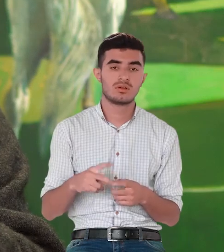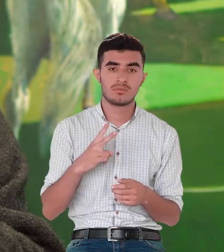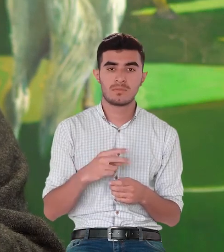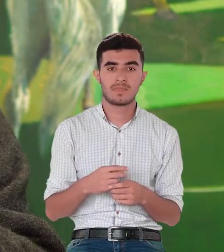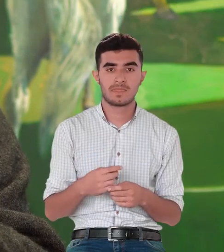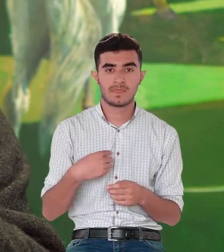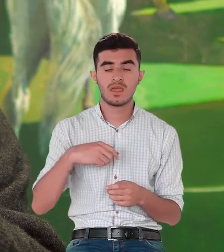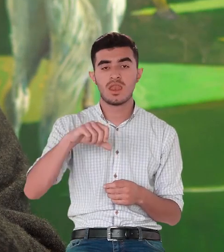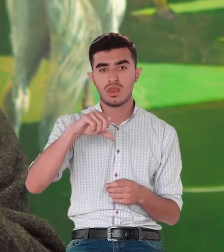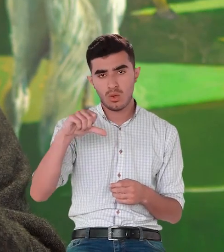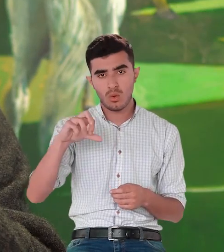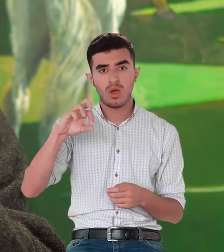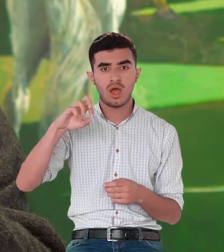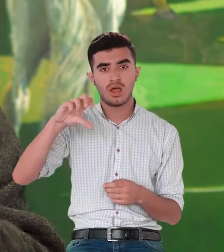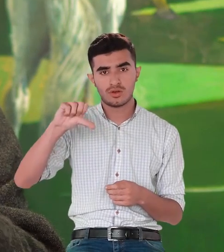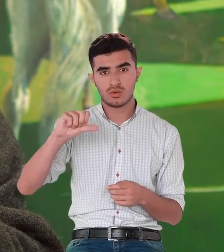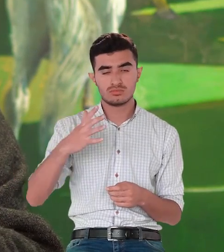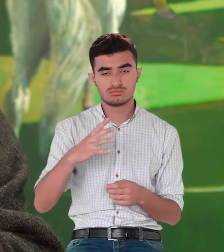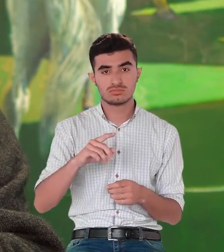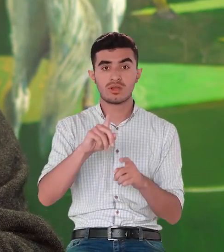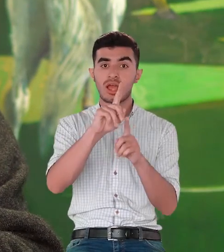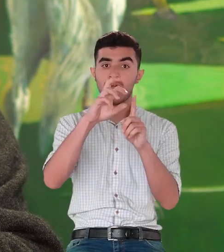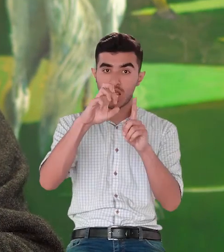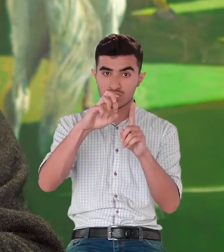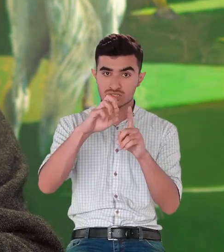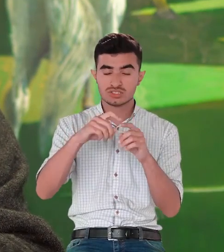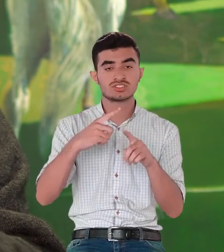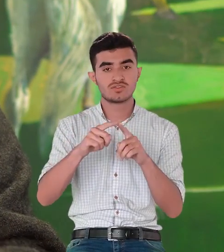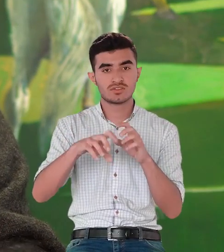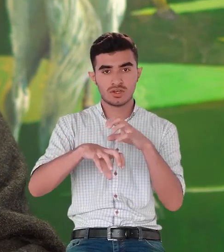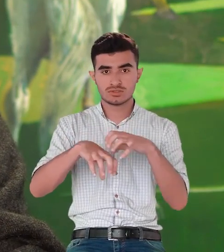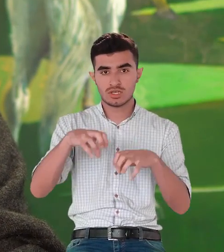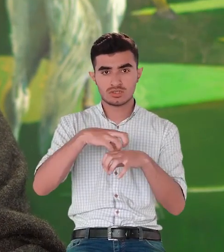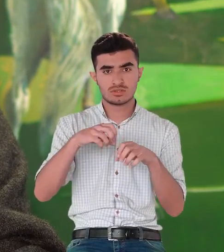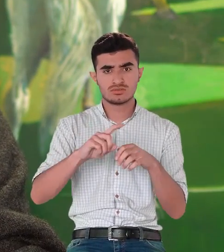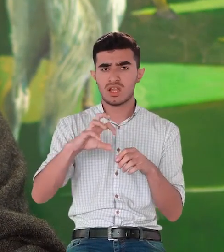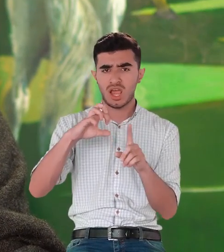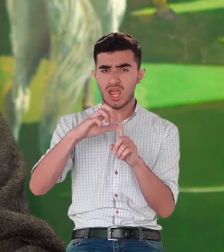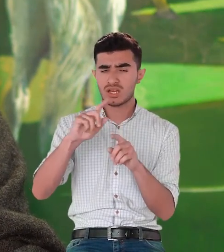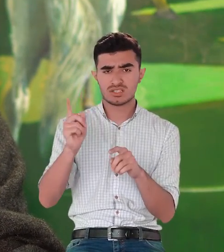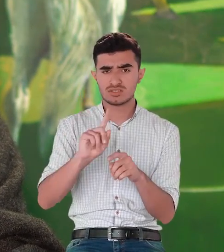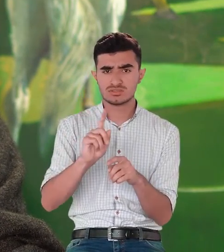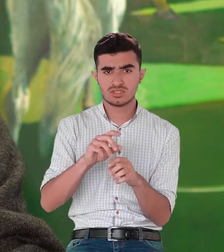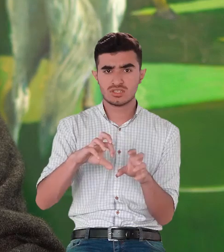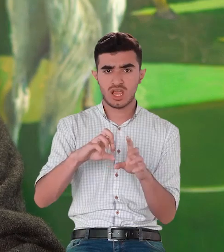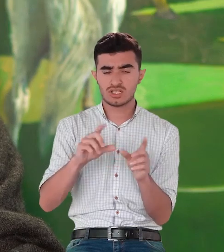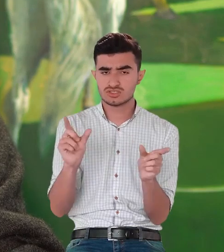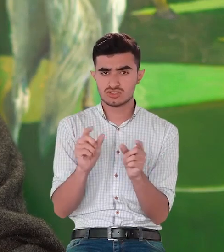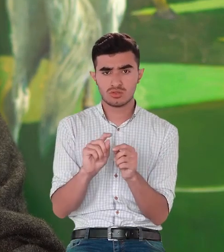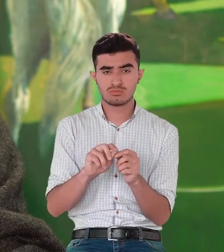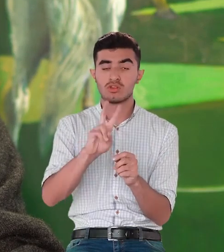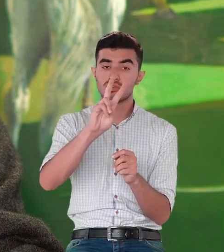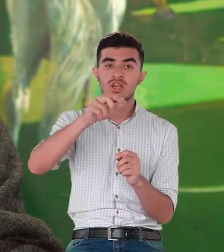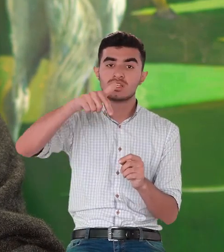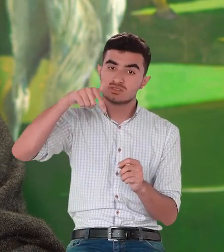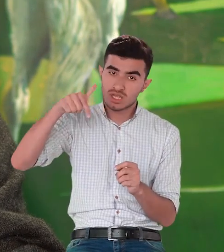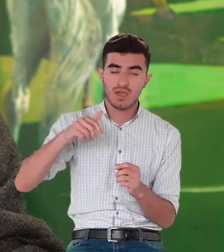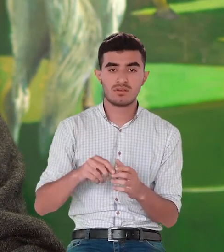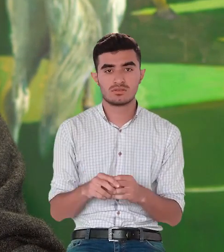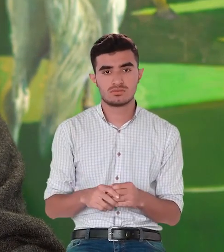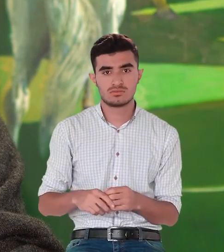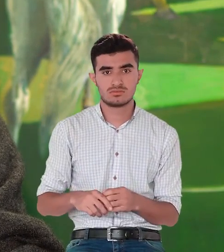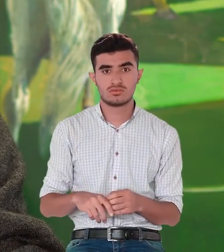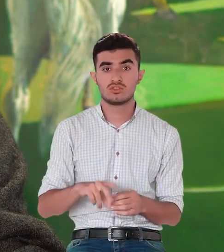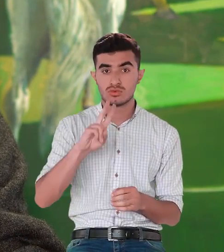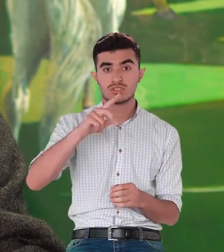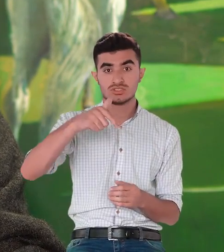کہ نہیں یہ تو 27 ہونے چاہیے. اب وہ 27 کو مذاق تو نہیں ہوتا، لیکن میں نے وہ دن